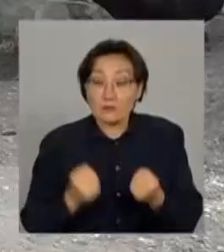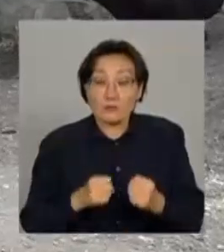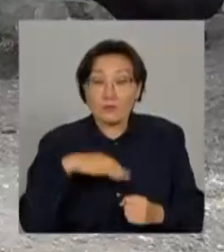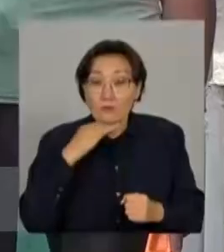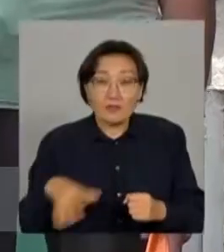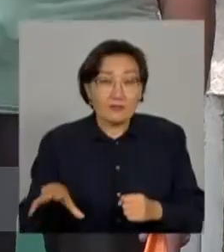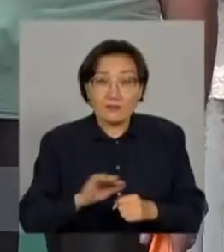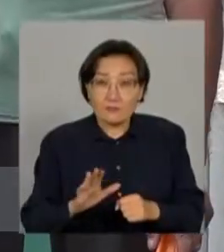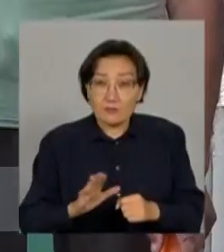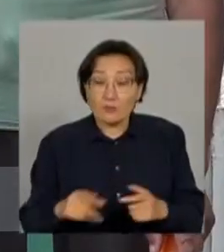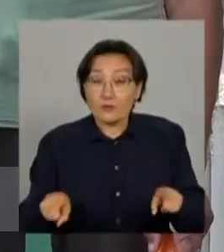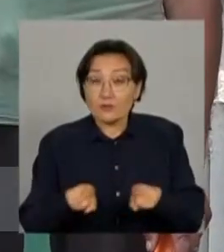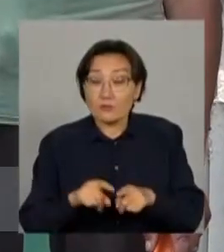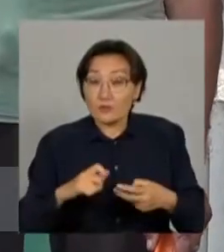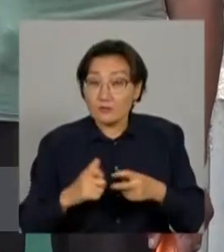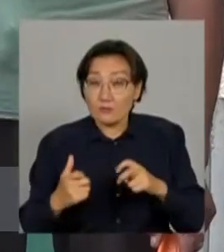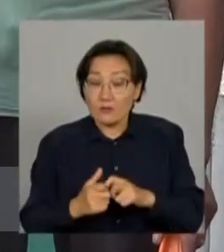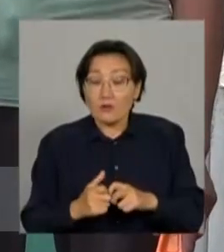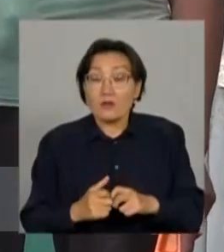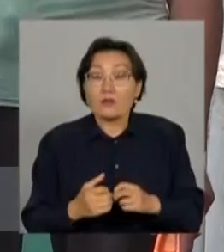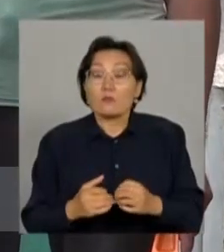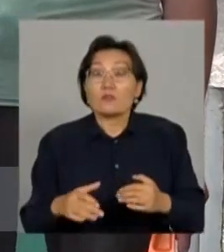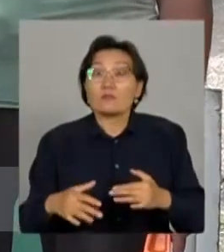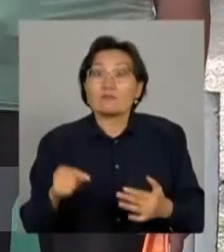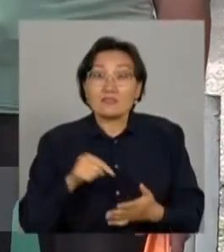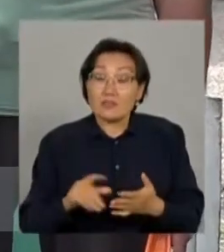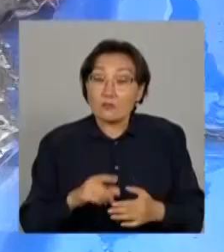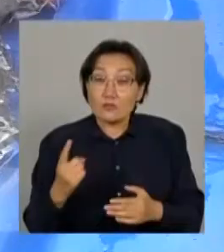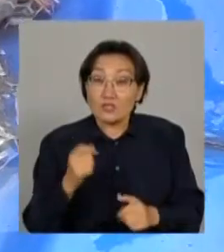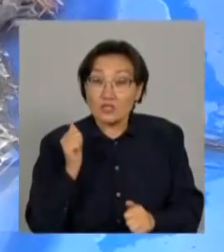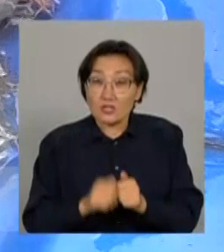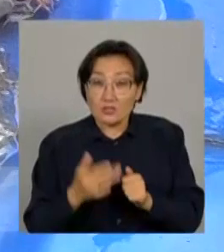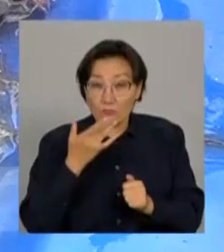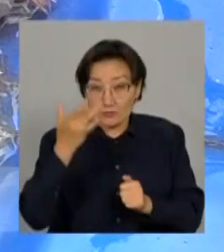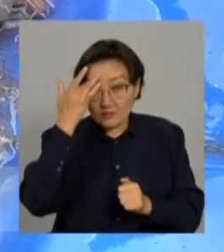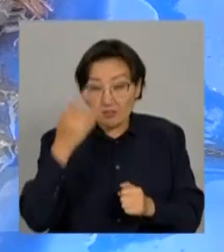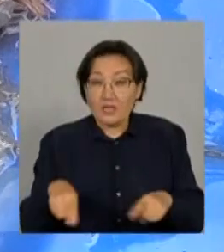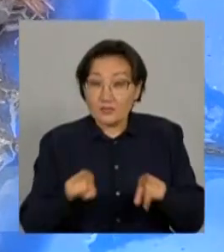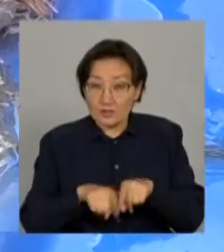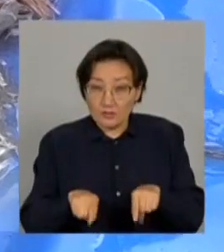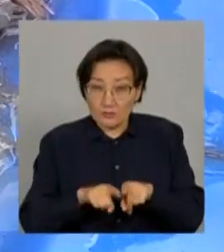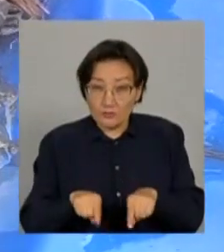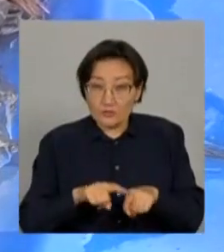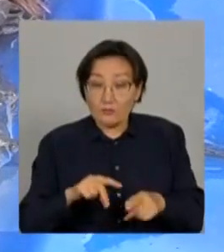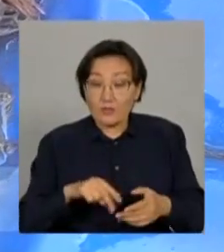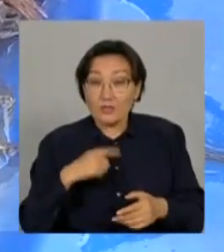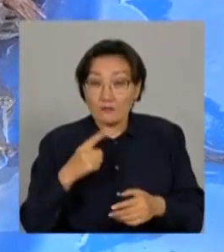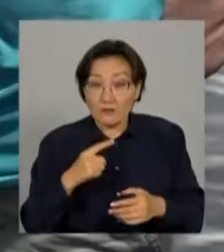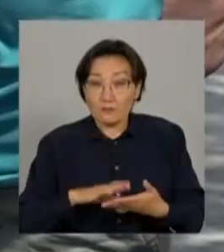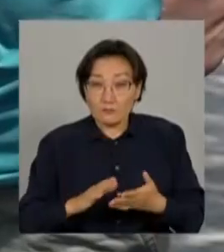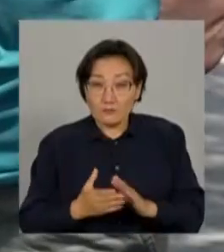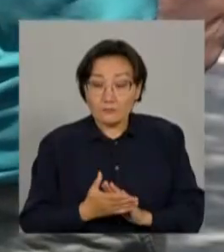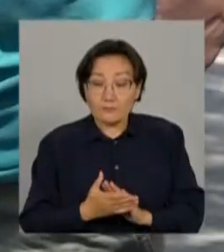не всем. К слову, с такой проблемой в Аймене сталкиваются не впервые. Каждое лето один и тот же сценарий, говорят жители.